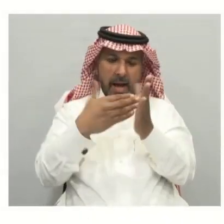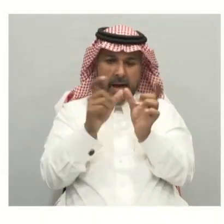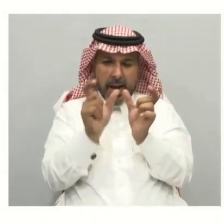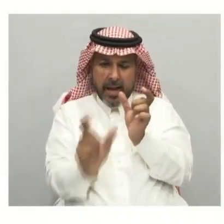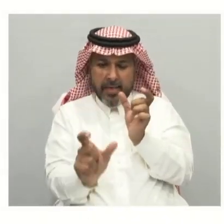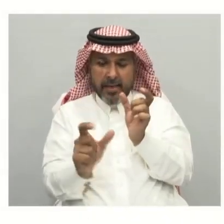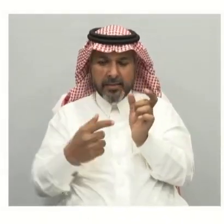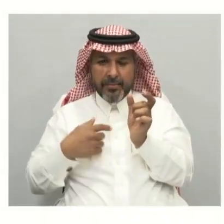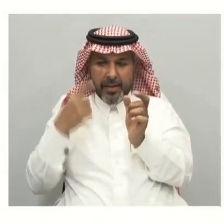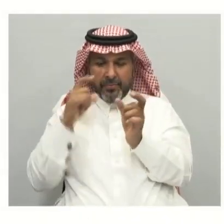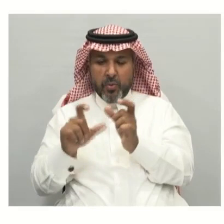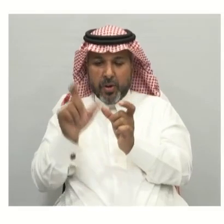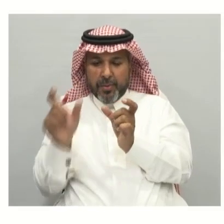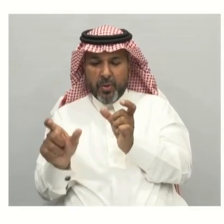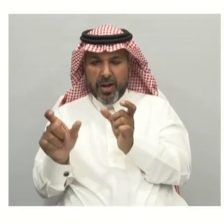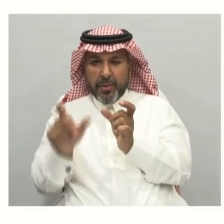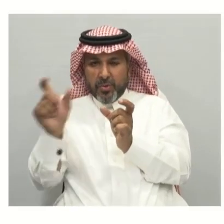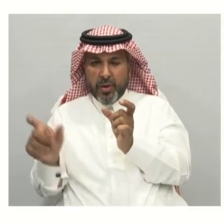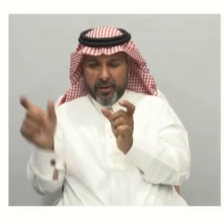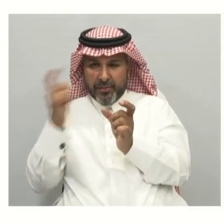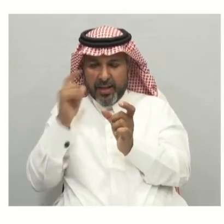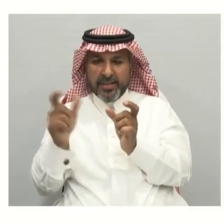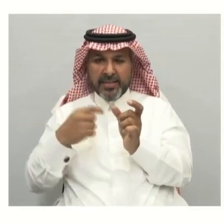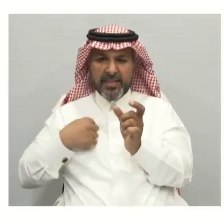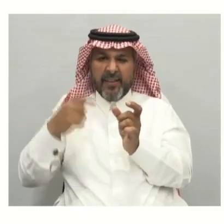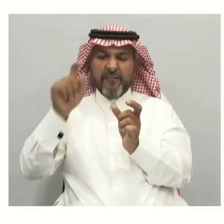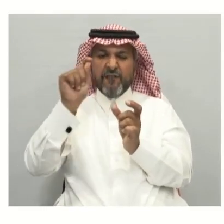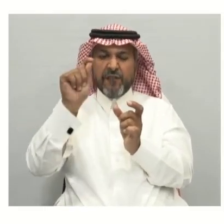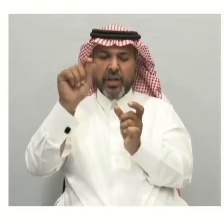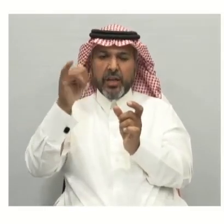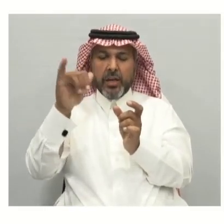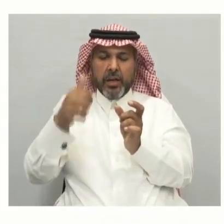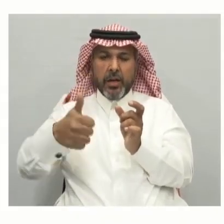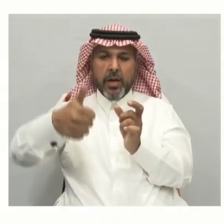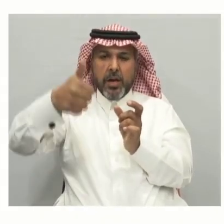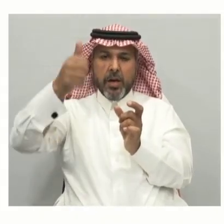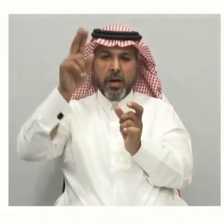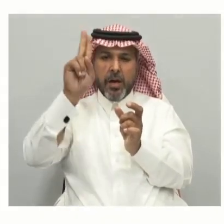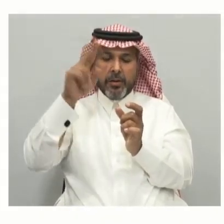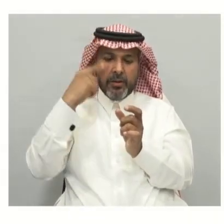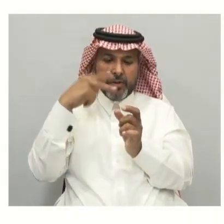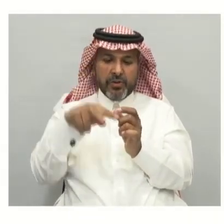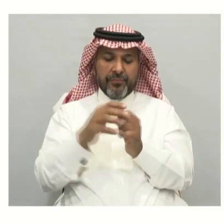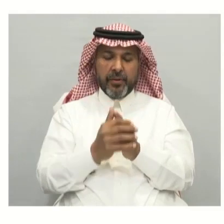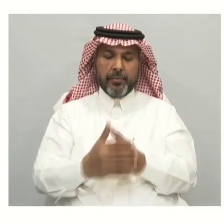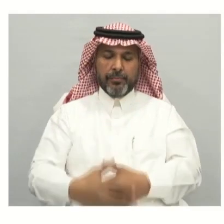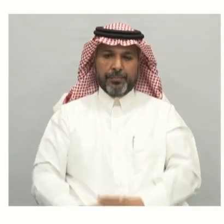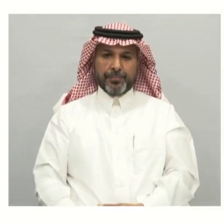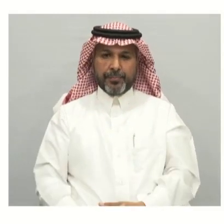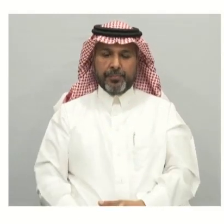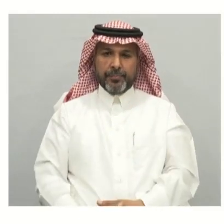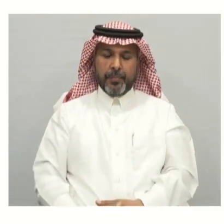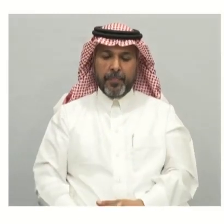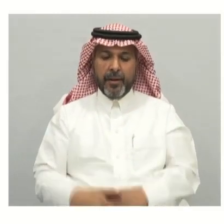زلازل يبين الجدول المجاور قوه عدد من الهزات الارضيه مثل البيانات